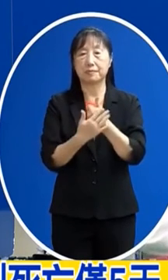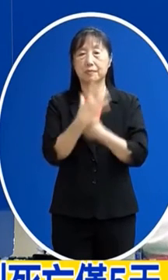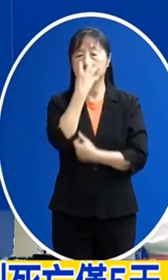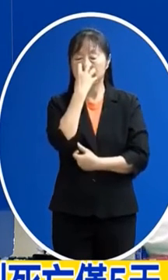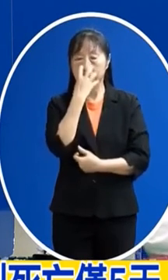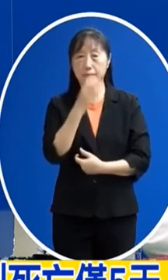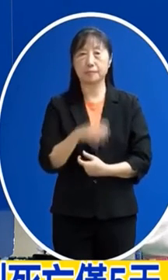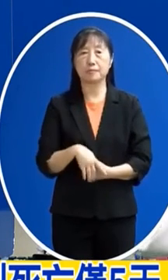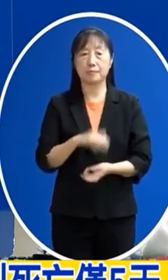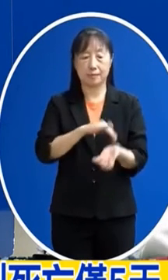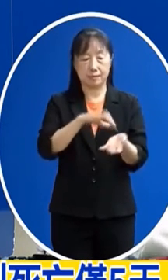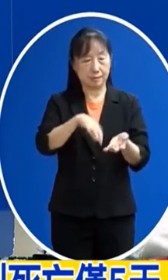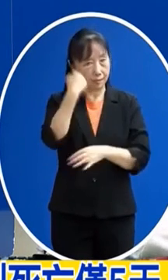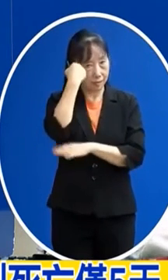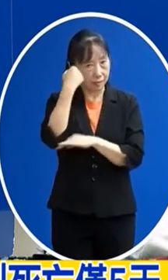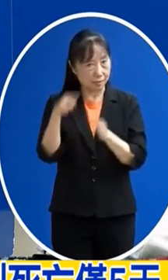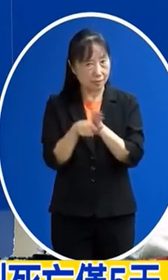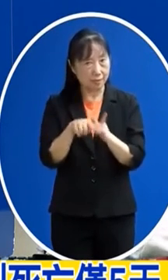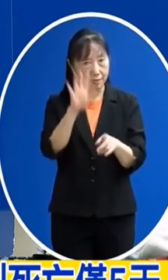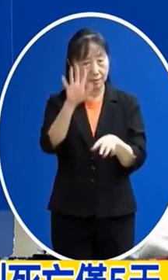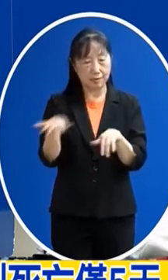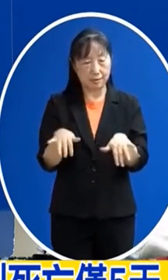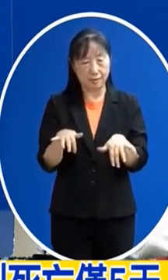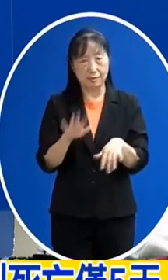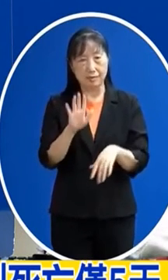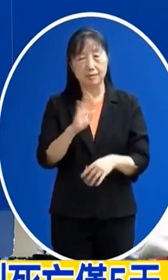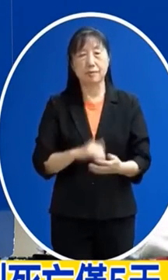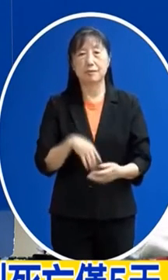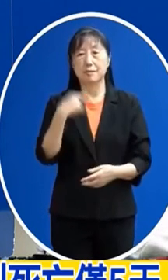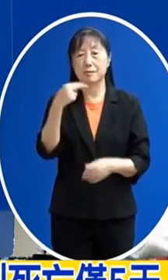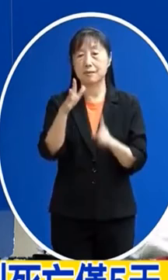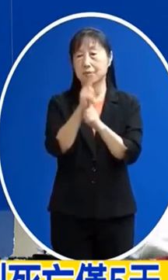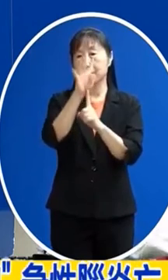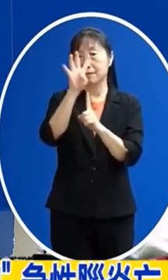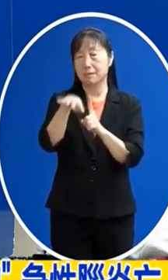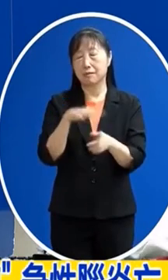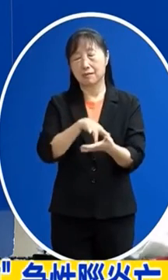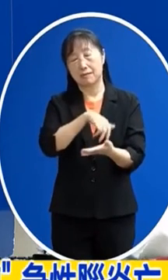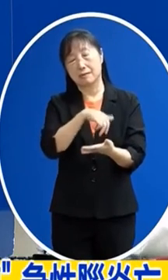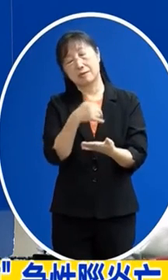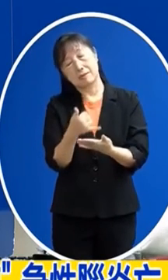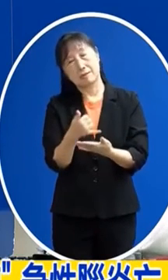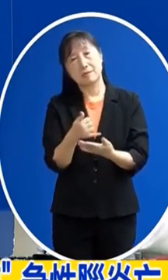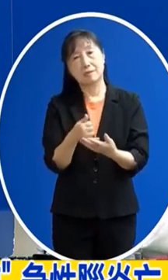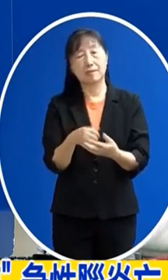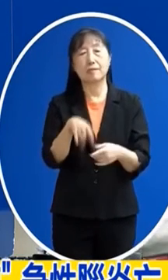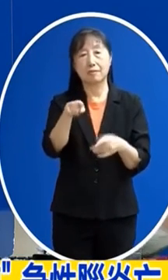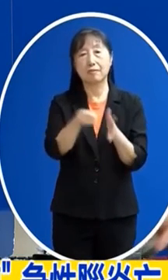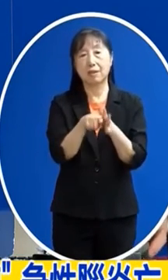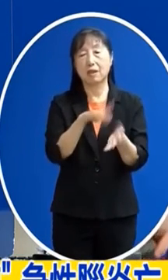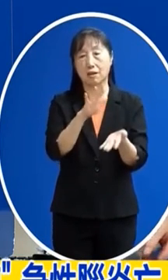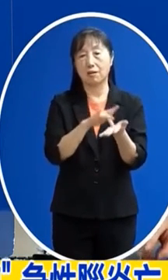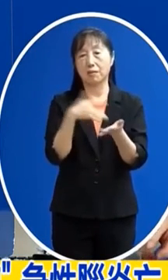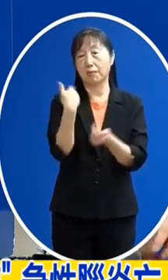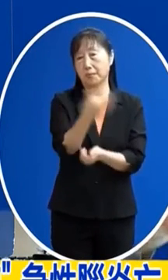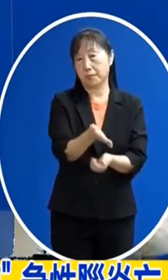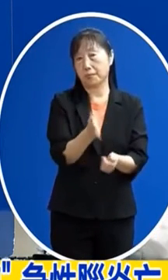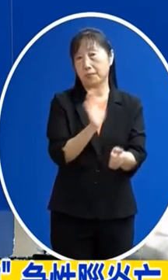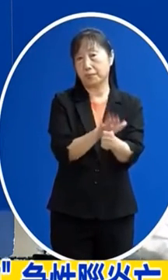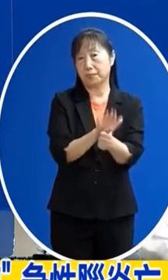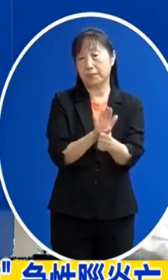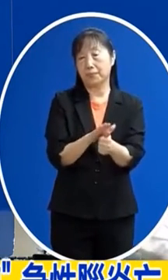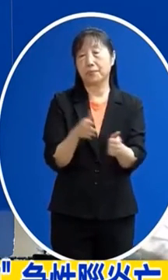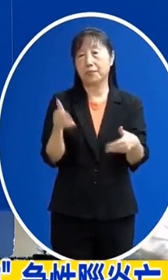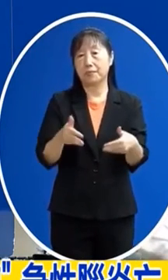在住院过程中也有突发癫痫的重症以及神经性的休克，所以也有给予抗癫痫药物跟升压